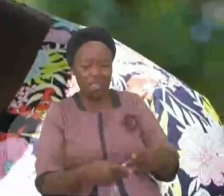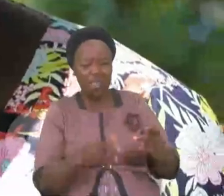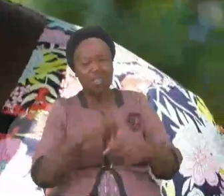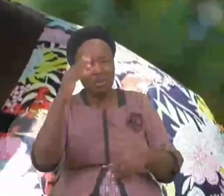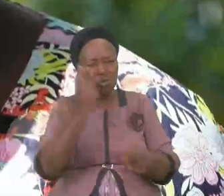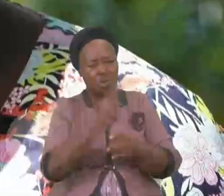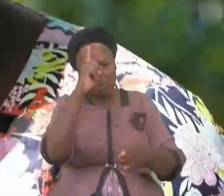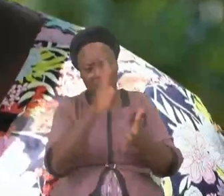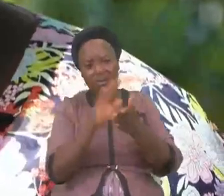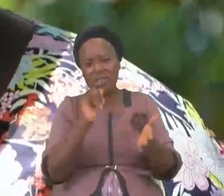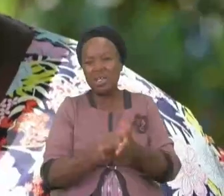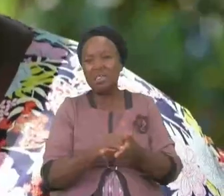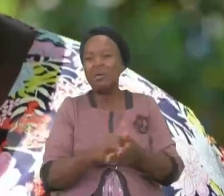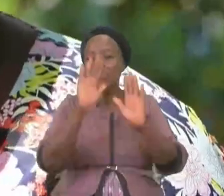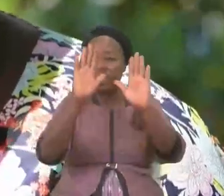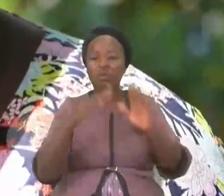venir.